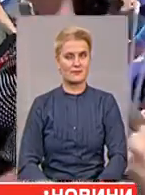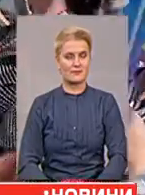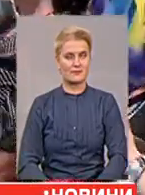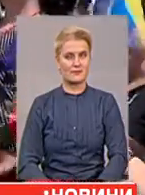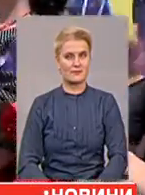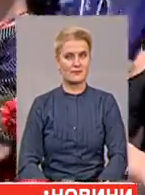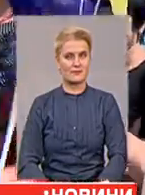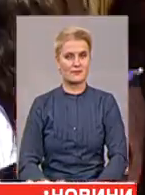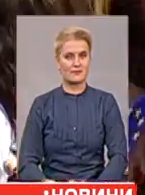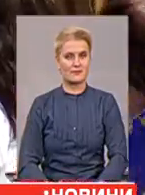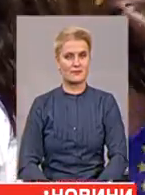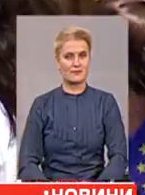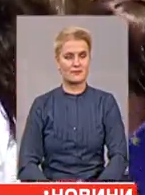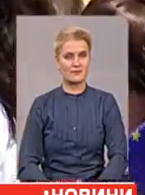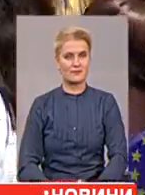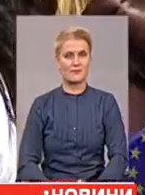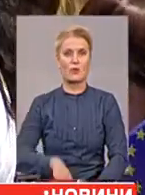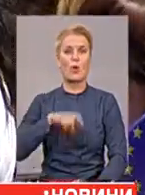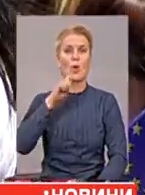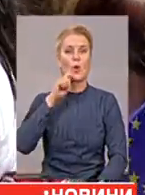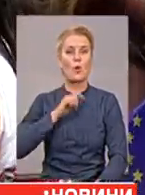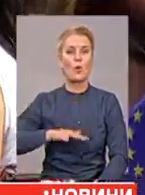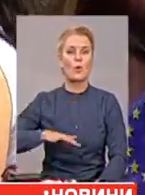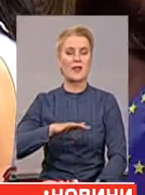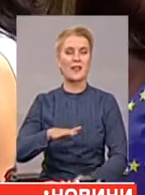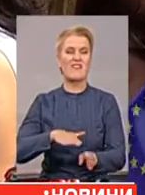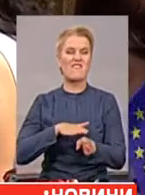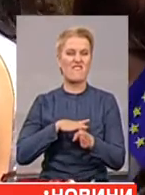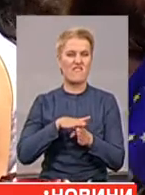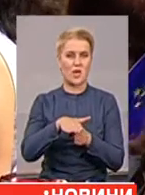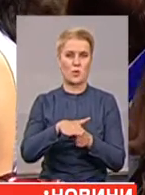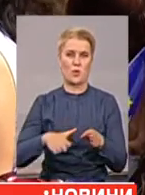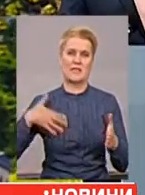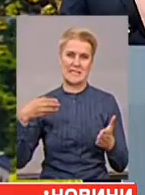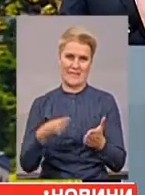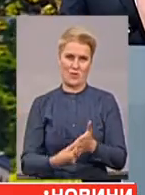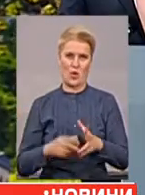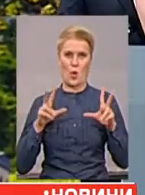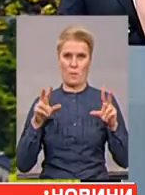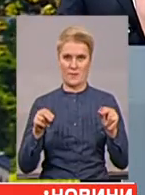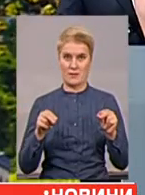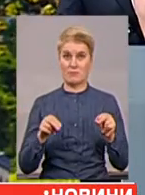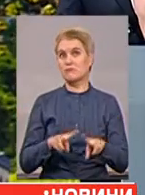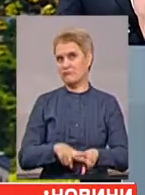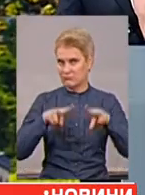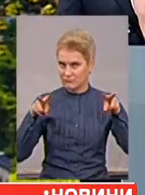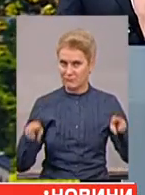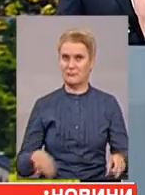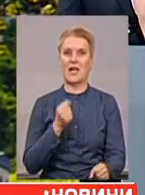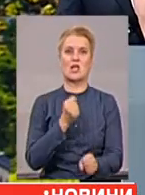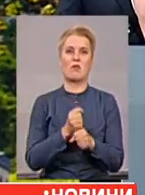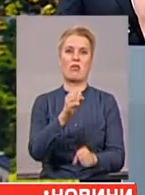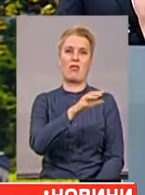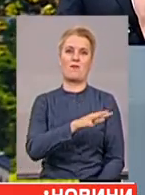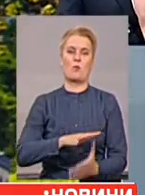бути. Слуби са мають плнити. Україна виконала свої обіцянки. І те саме зробив Європейський Союз. Так